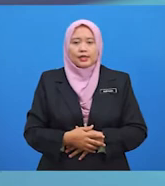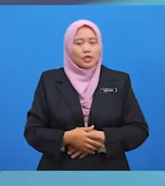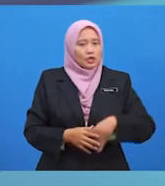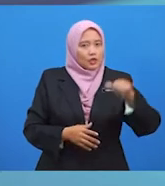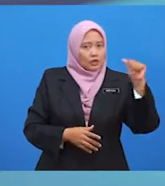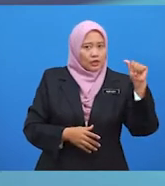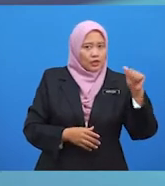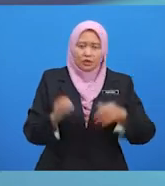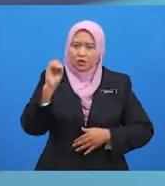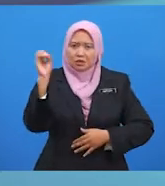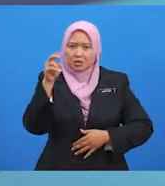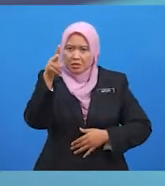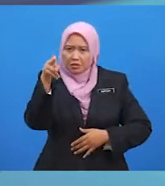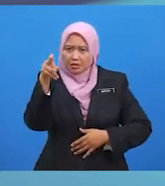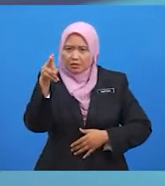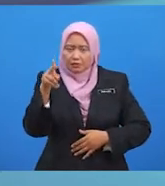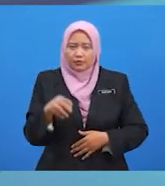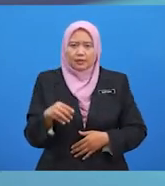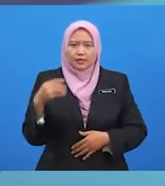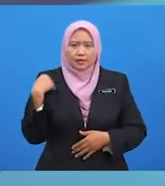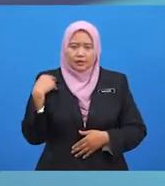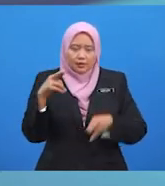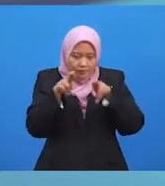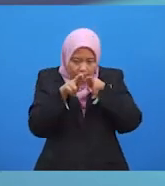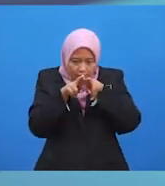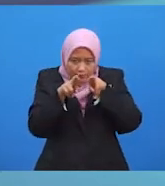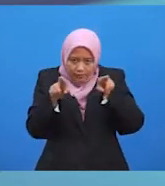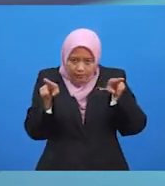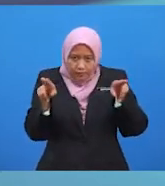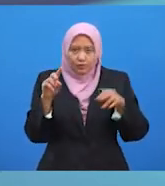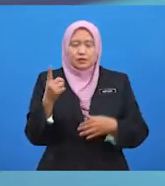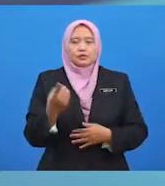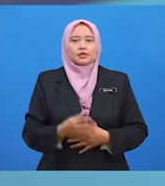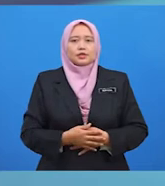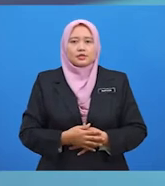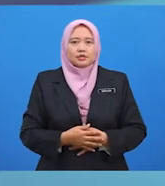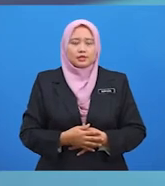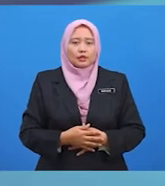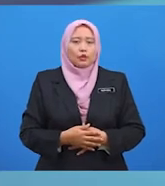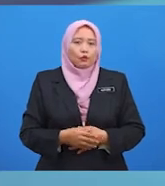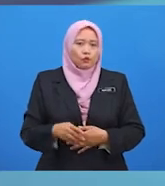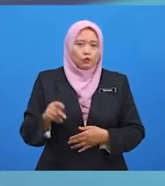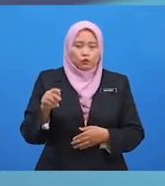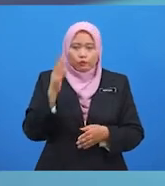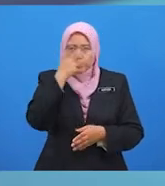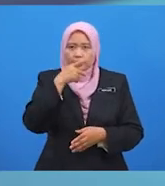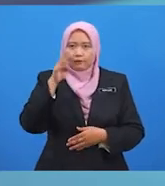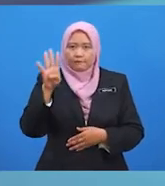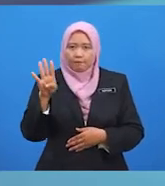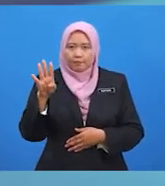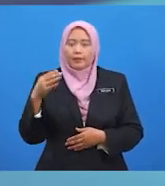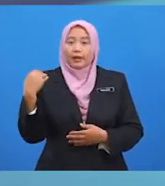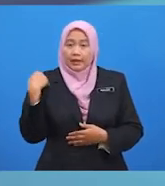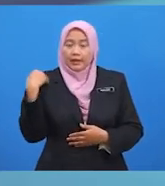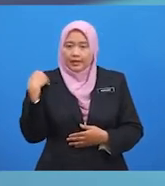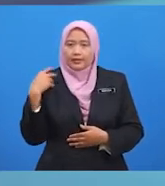A tiada pin dan sedikit rata, manakala permukaan B ada pin dan sedikit